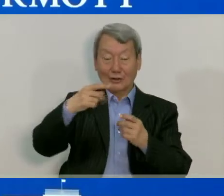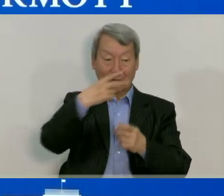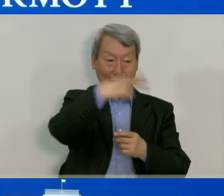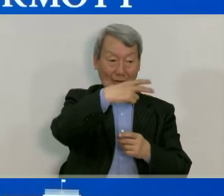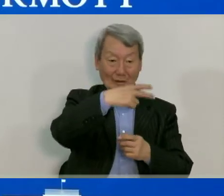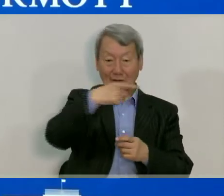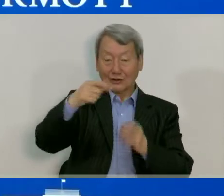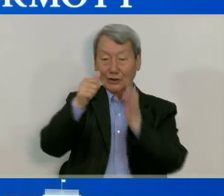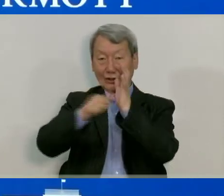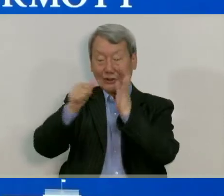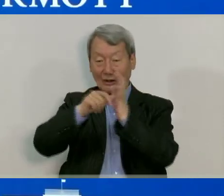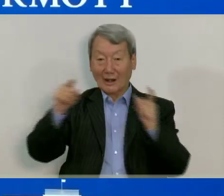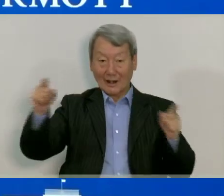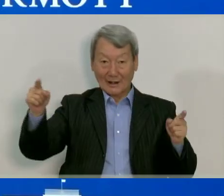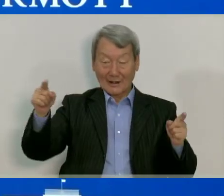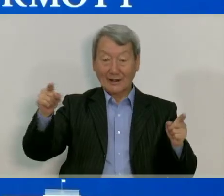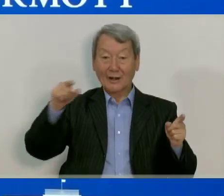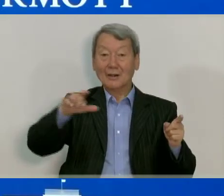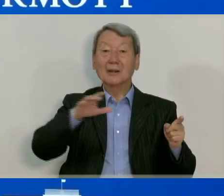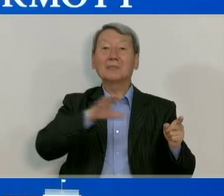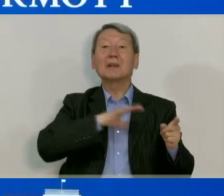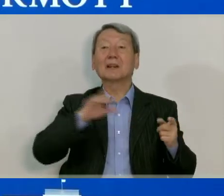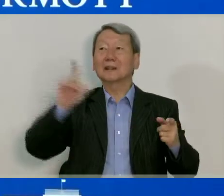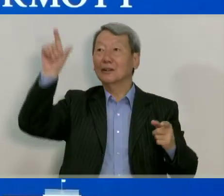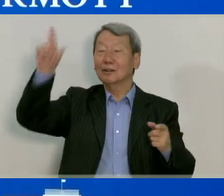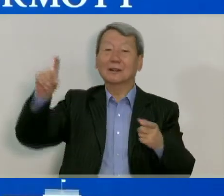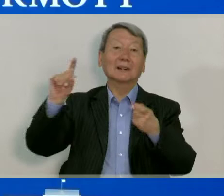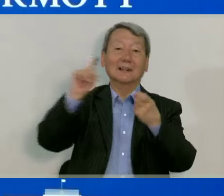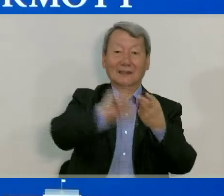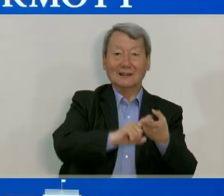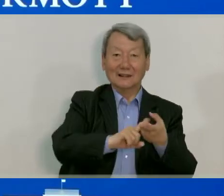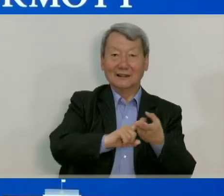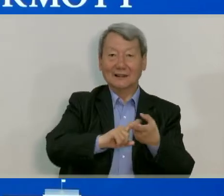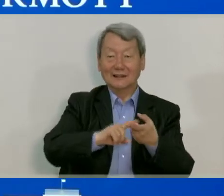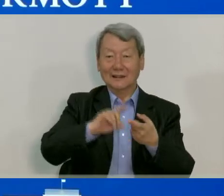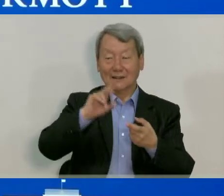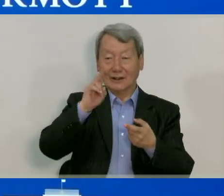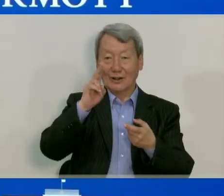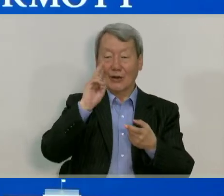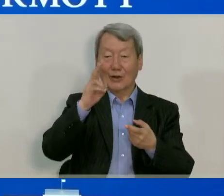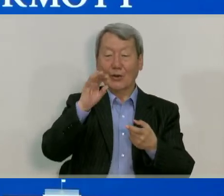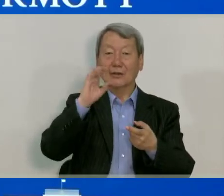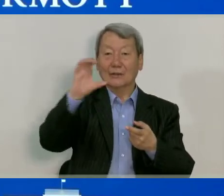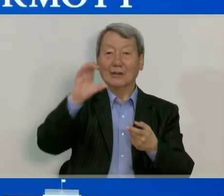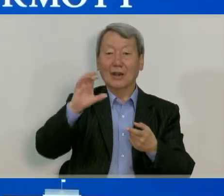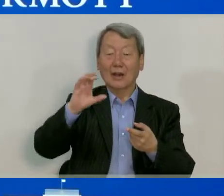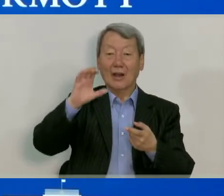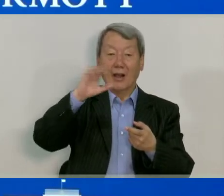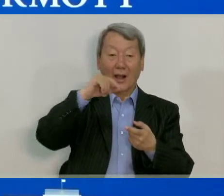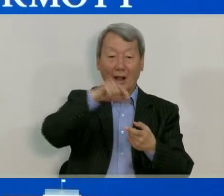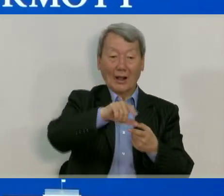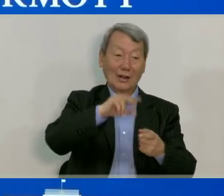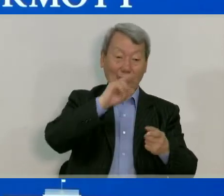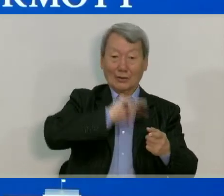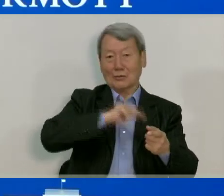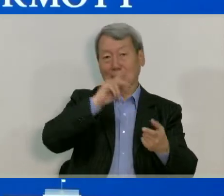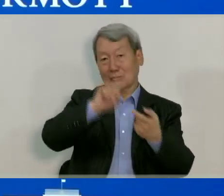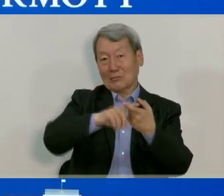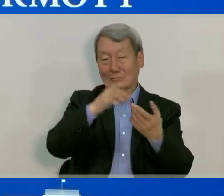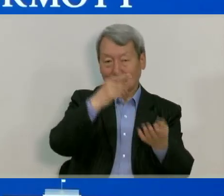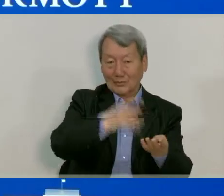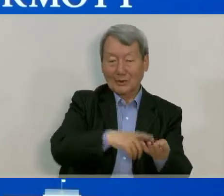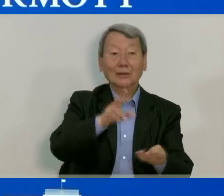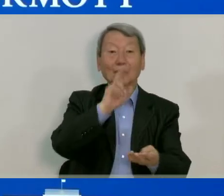60 лет объясняется, что они были в контактах с больными COVID. Некоторые по сфере своей деятельности, это